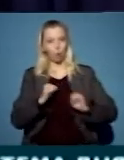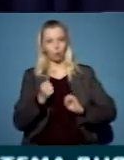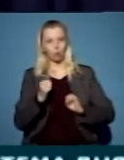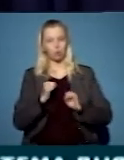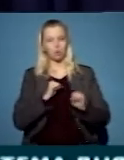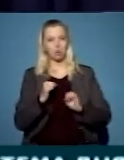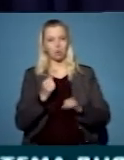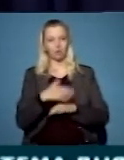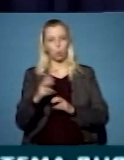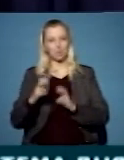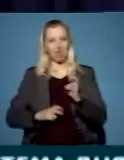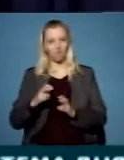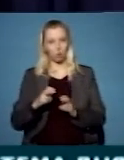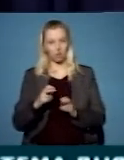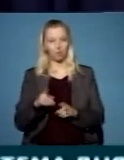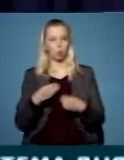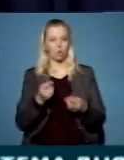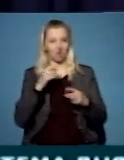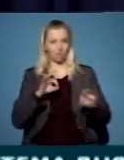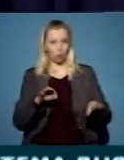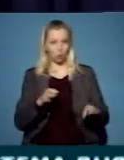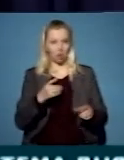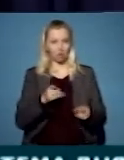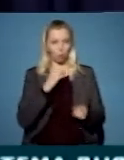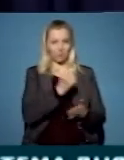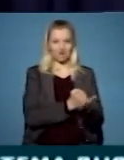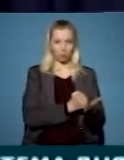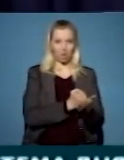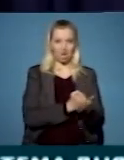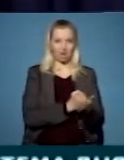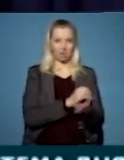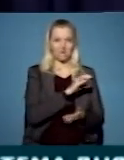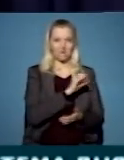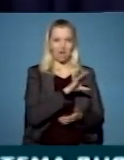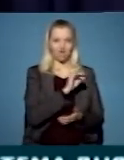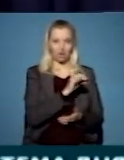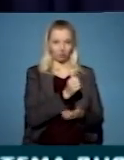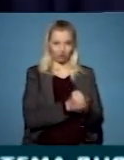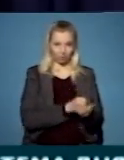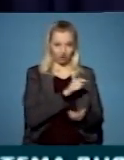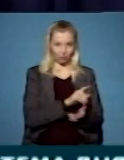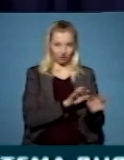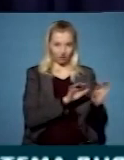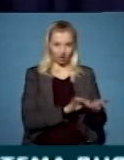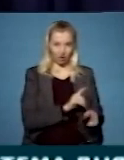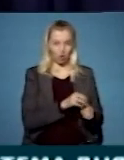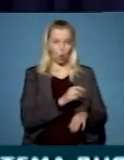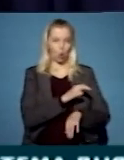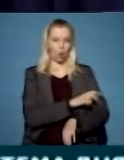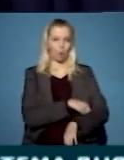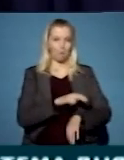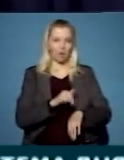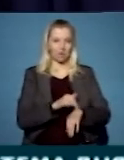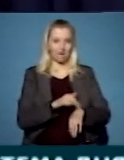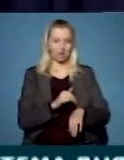заводській, от вони будуть здавати інформацію, ця інформація буде зберігатися на сервері. Тобто і фактично патрульний